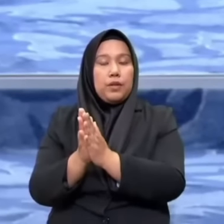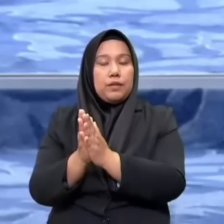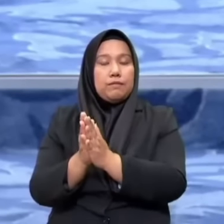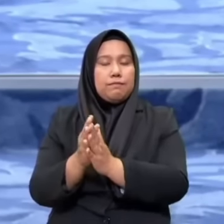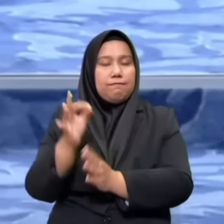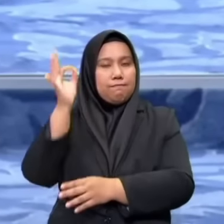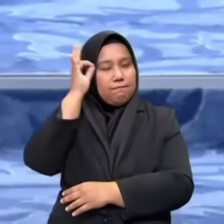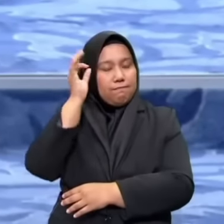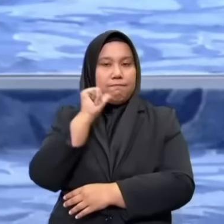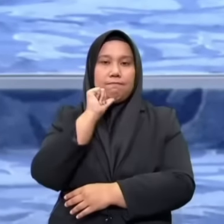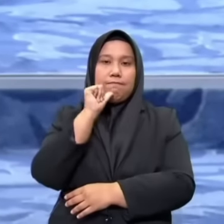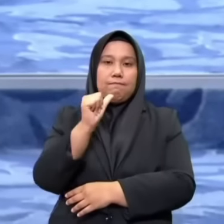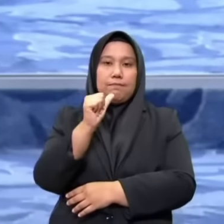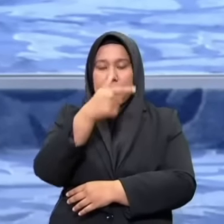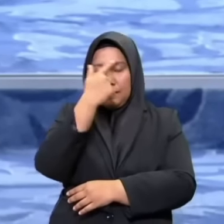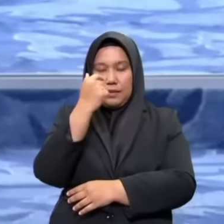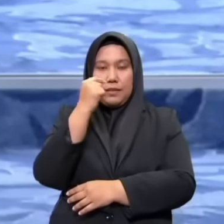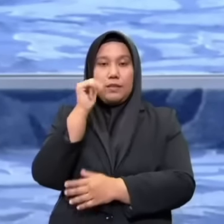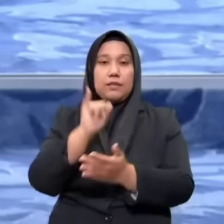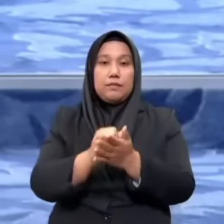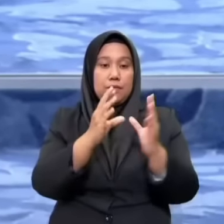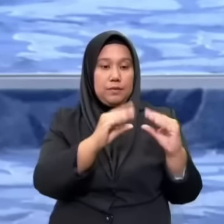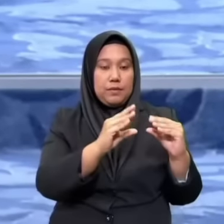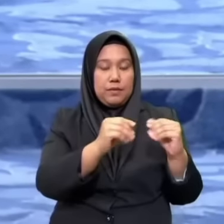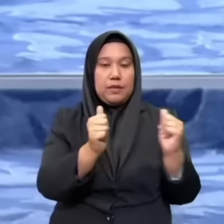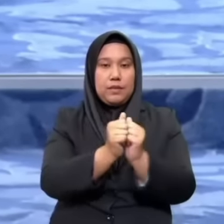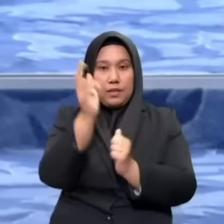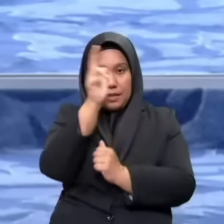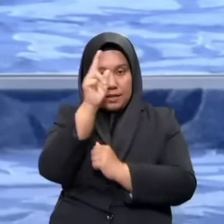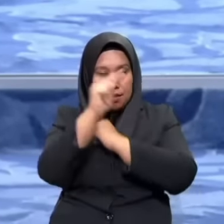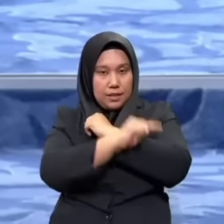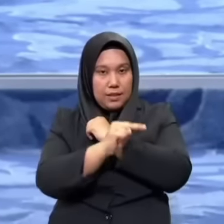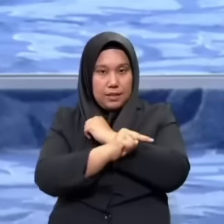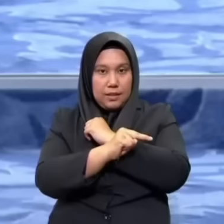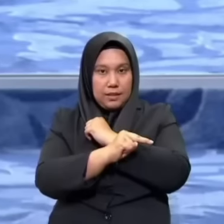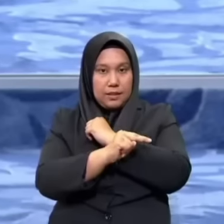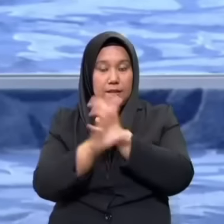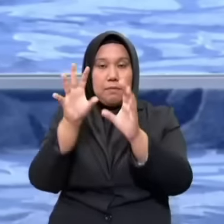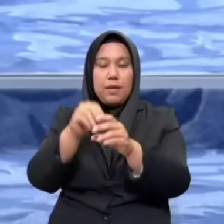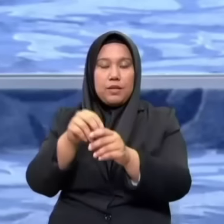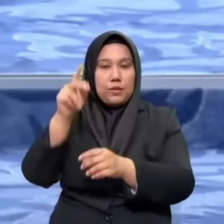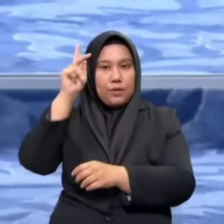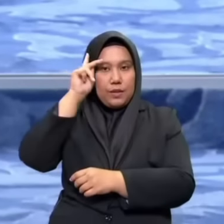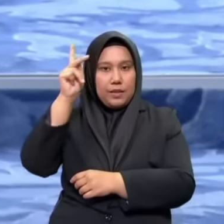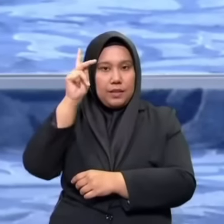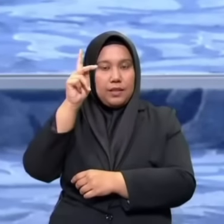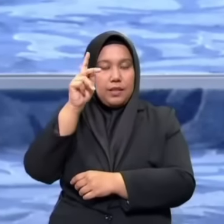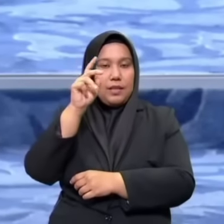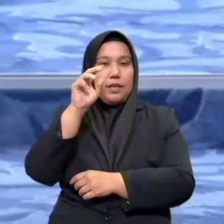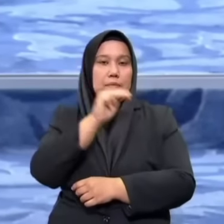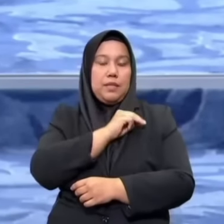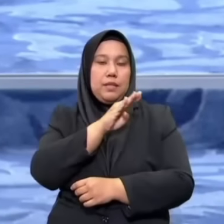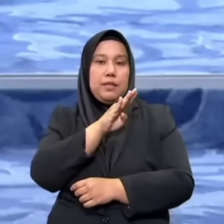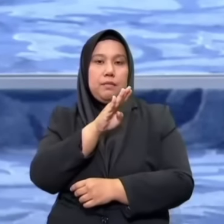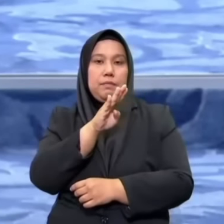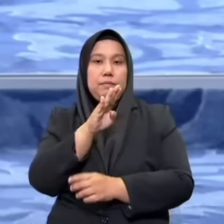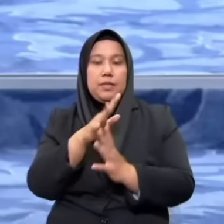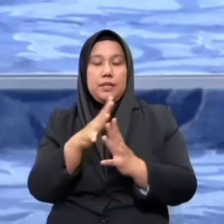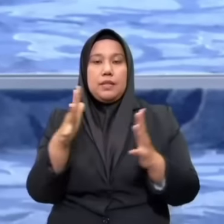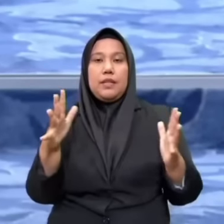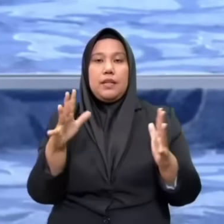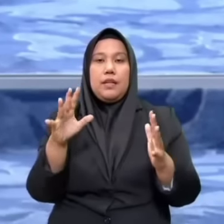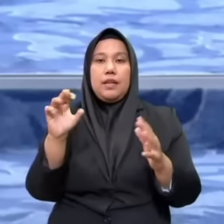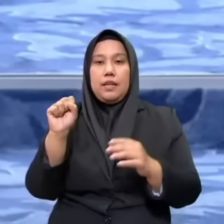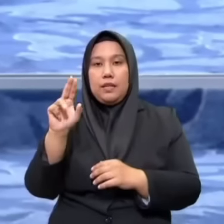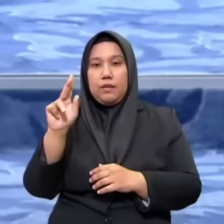dalam mesyuarat-mesyuarat saya dengan kerajaan-kerajaan negeri, saya minta kerajaan negeri termasuk Kelantan, Menteri Besar, SUK, pegawai-pegawai jajahan